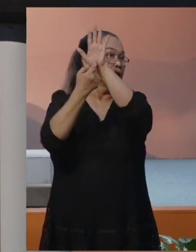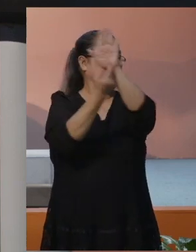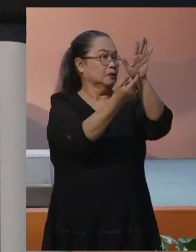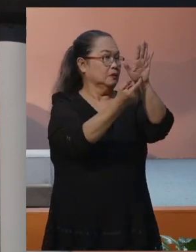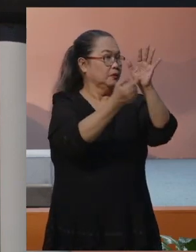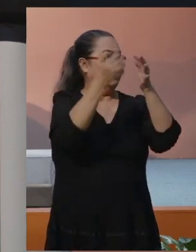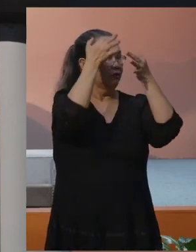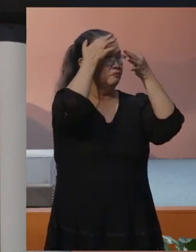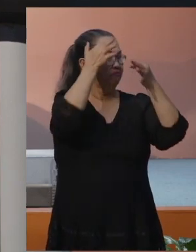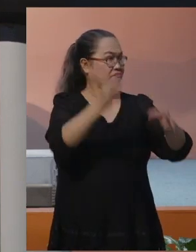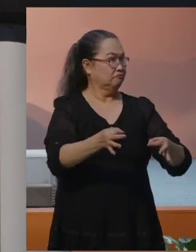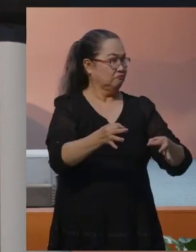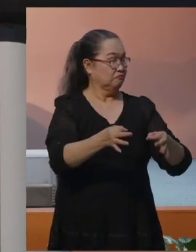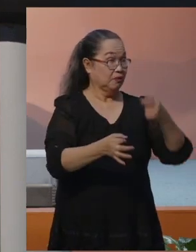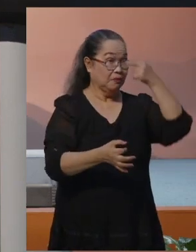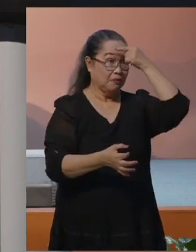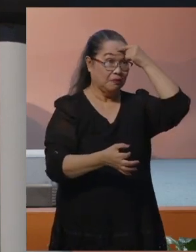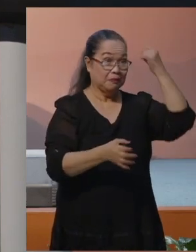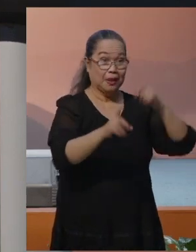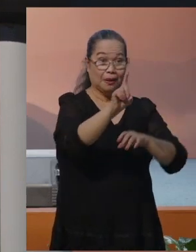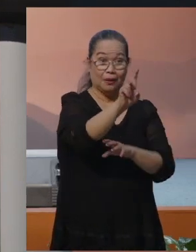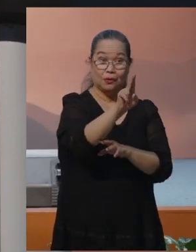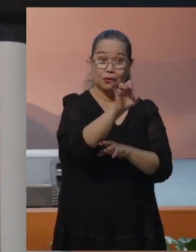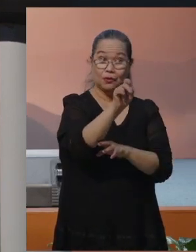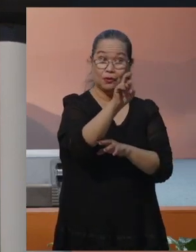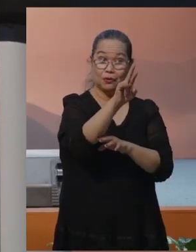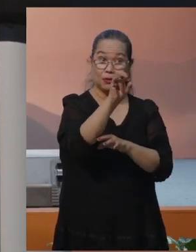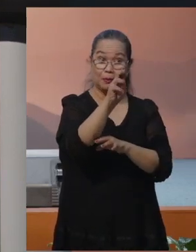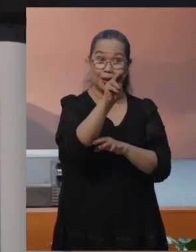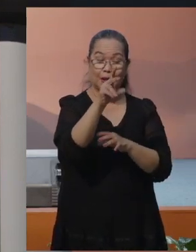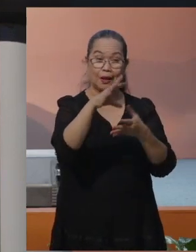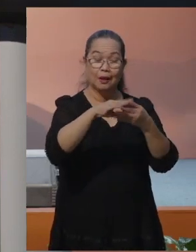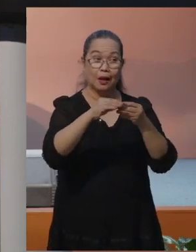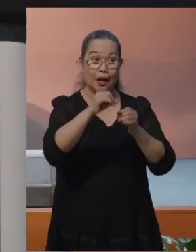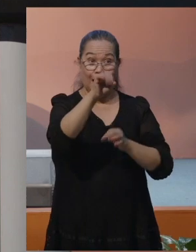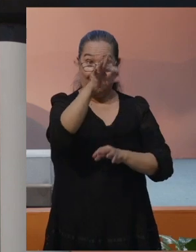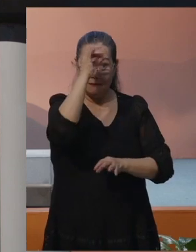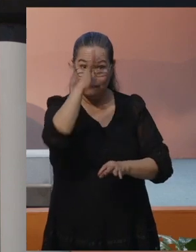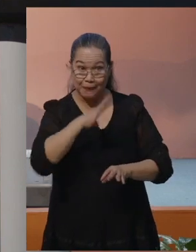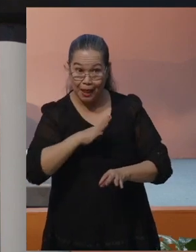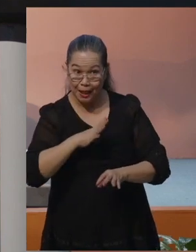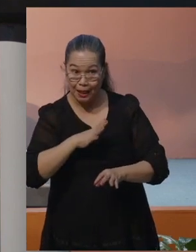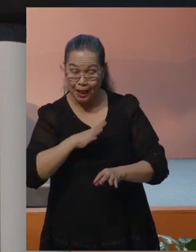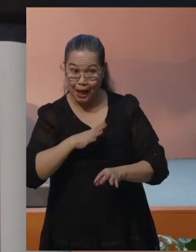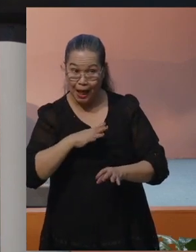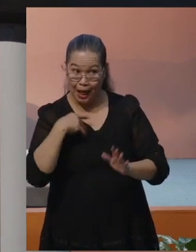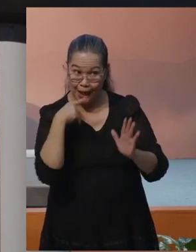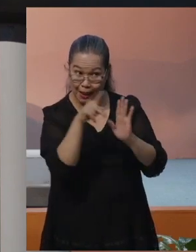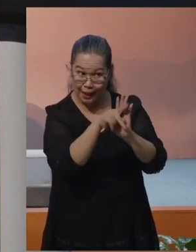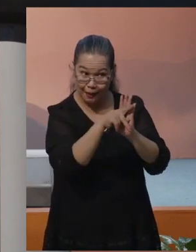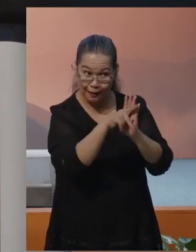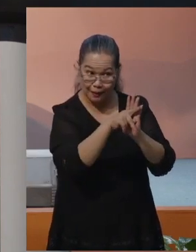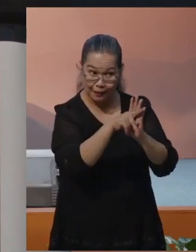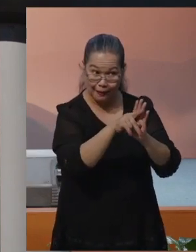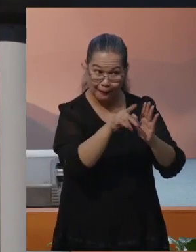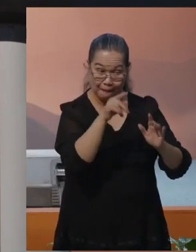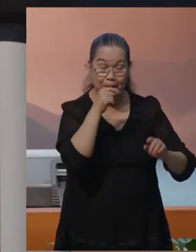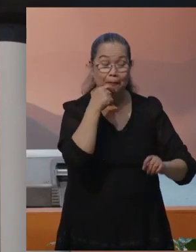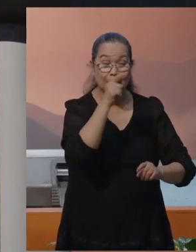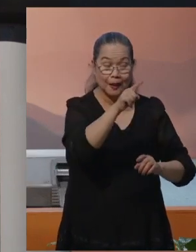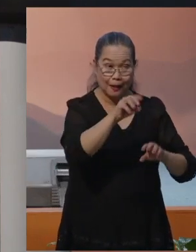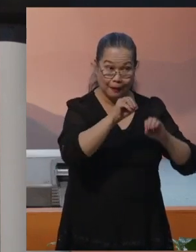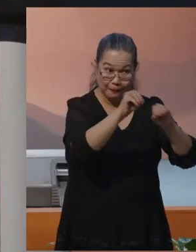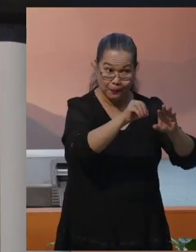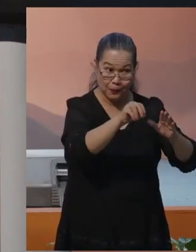kanila. Kasi sabi sa Deuteronomy 21:22, And if a man has committed a crime punishable by death, and he is put to